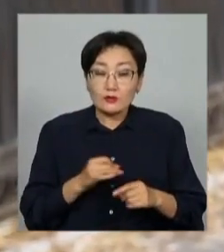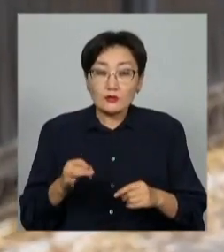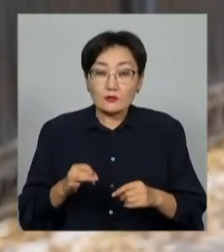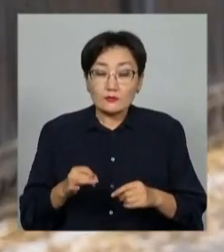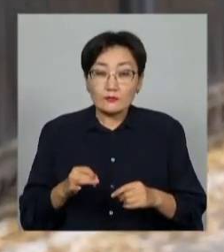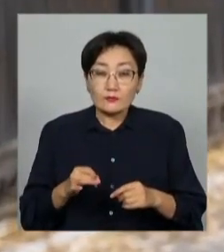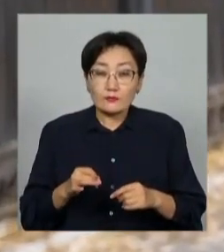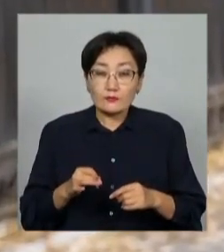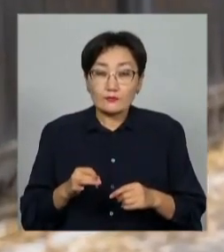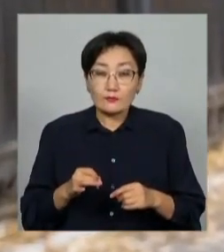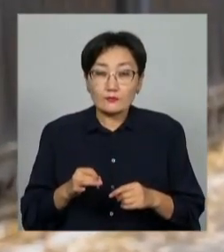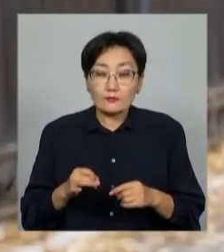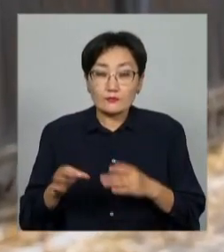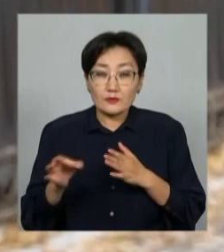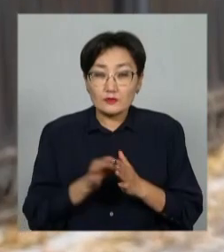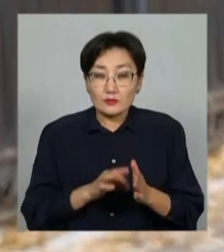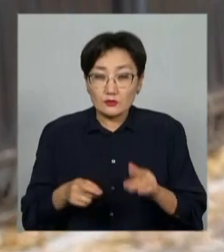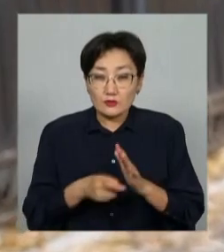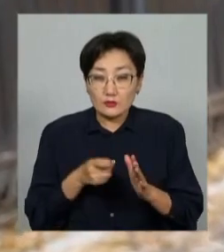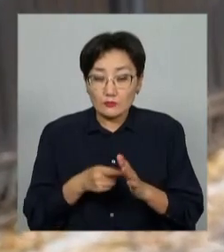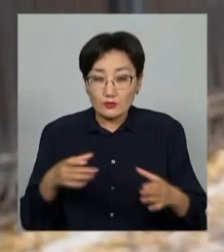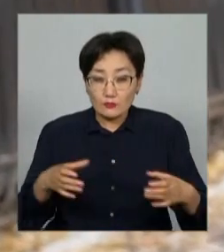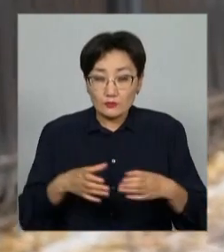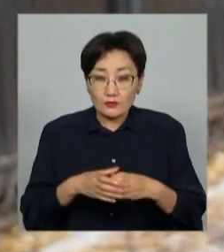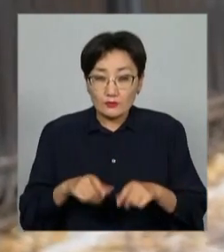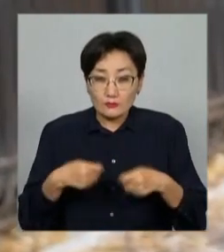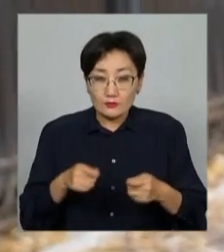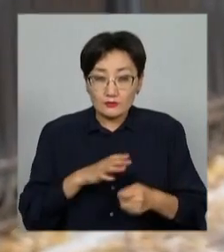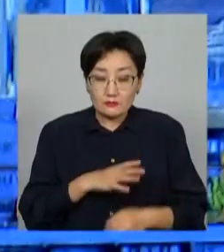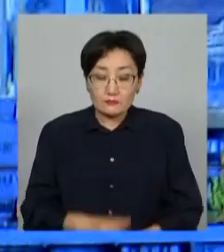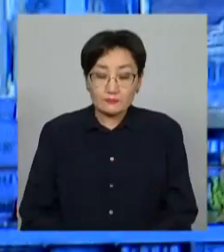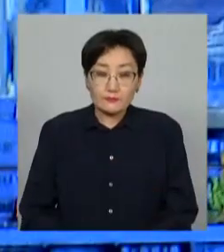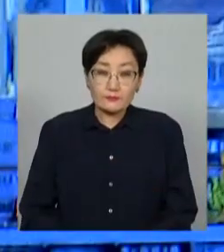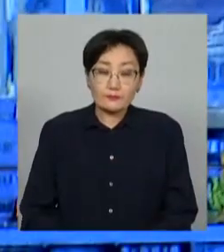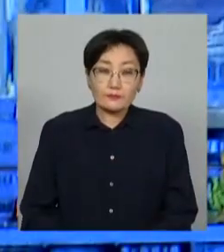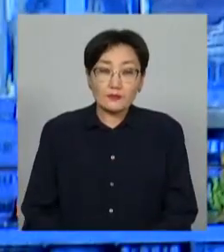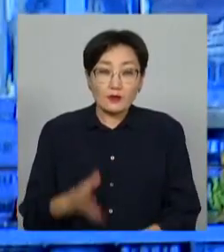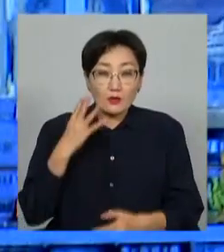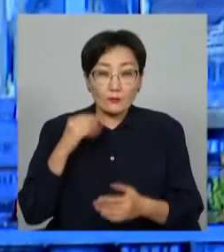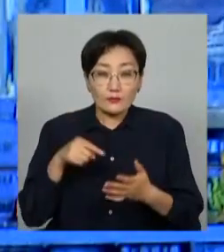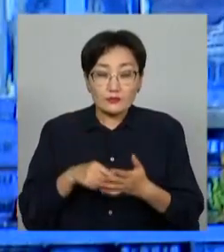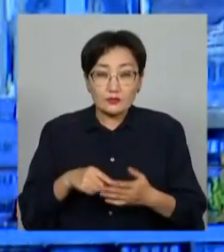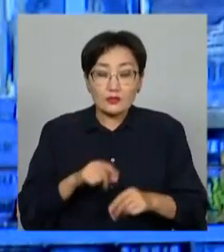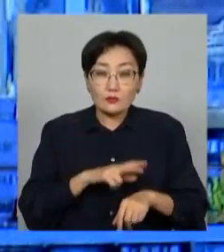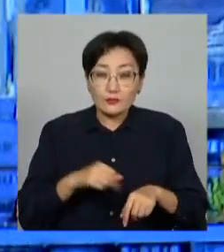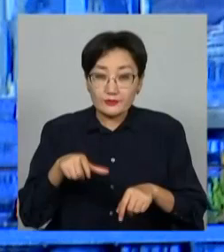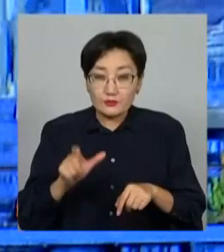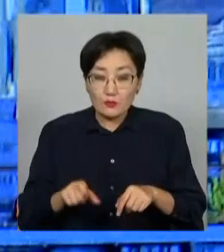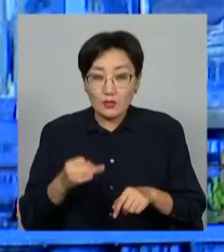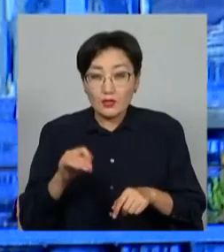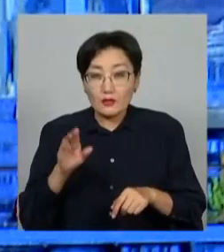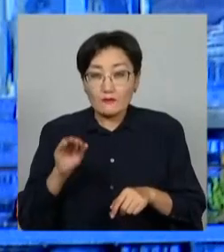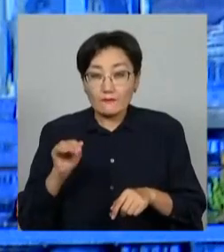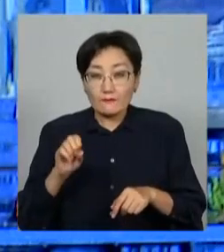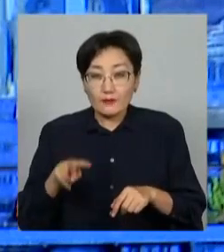жедел тергеу тобына тапсырылды. Алматыда тәртіп сақшылары Эйфель